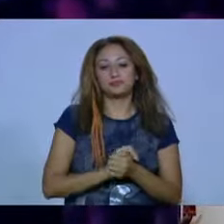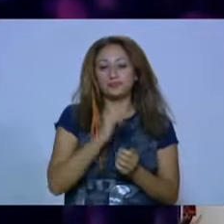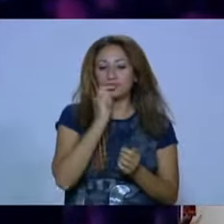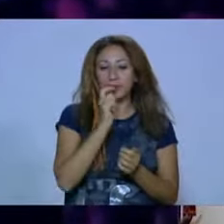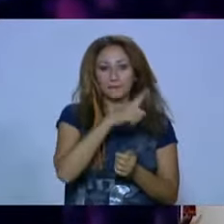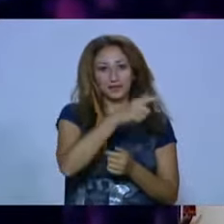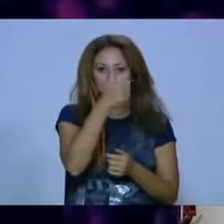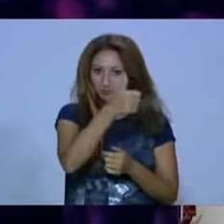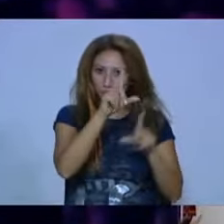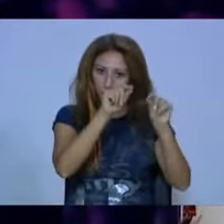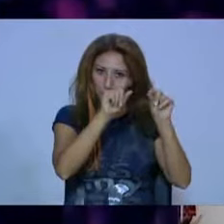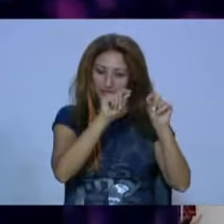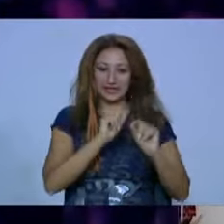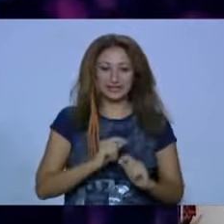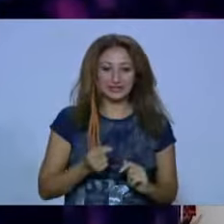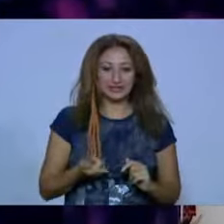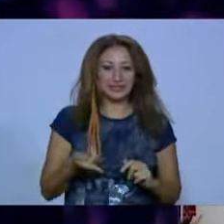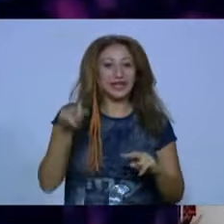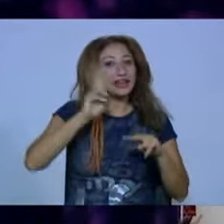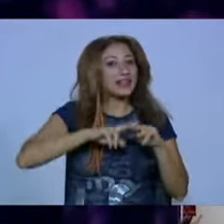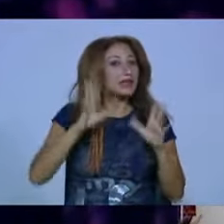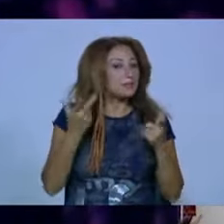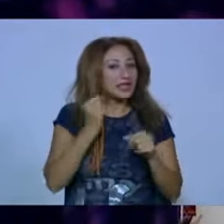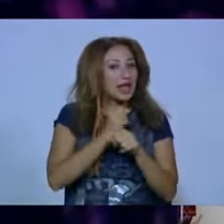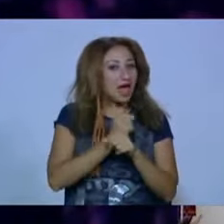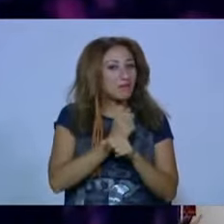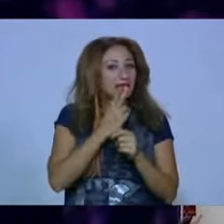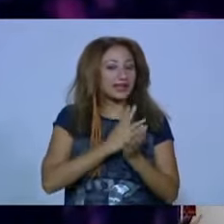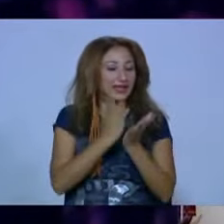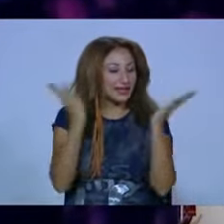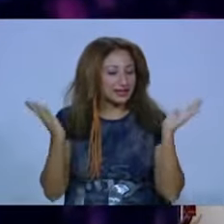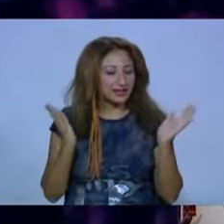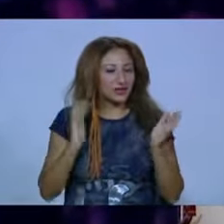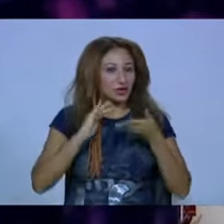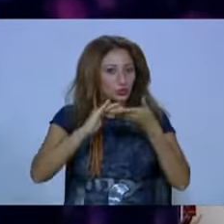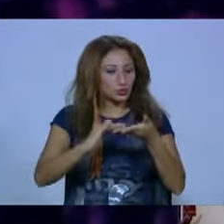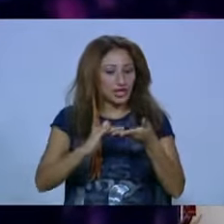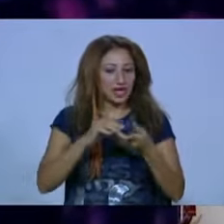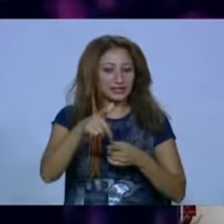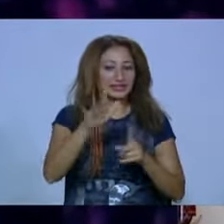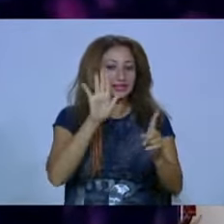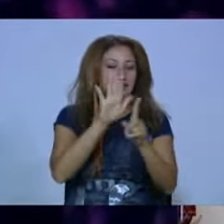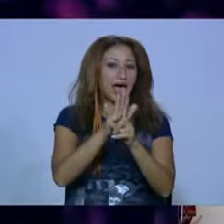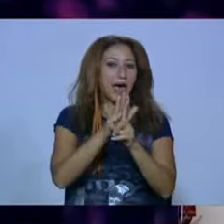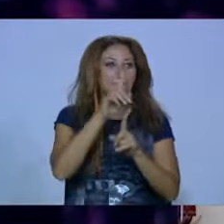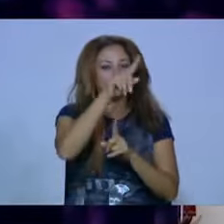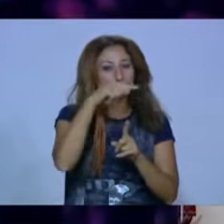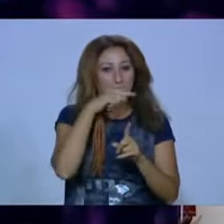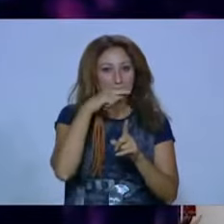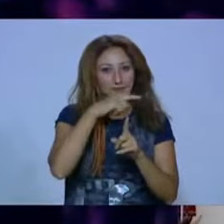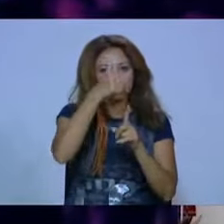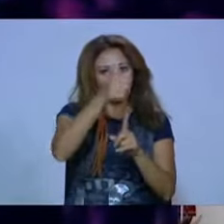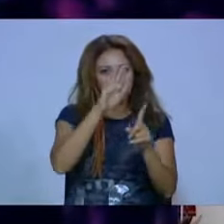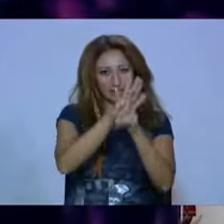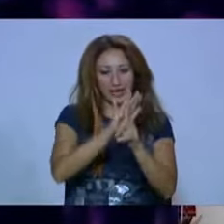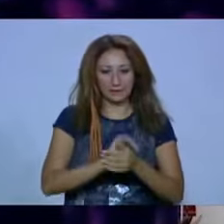عظيمة. يا ترى مين فيكو هيخش معنا في هذه المبادرة اللي احنا النهاردة بندعم فيها أستاذة صفاء عماشة؟ مين